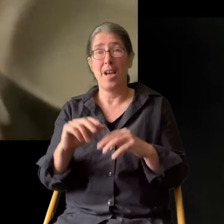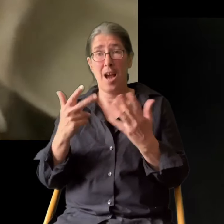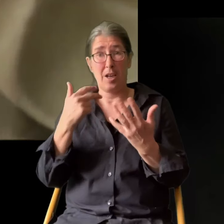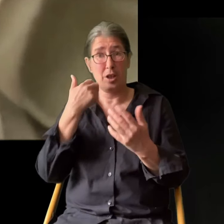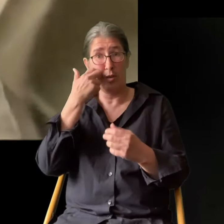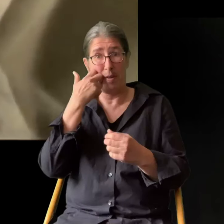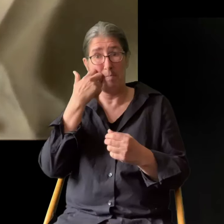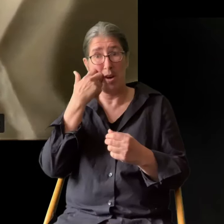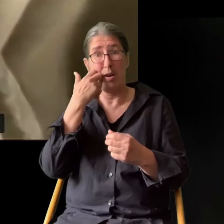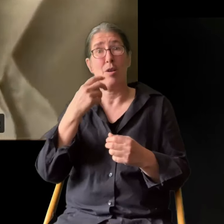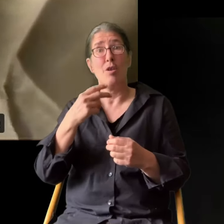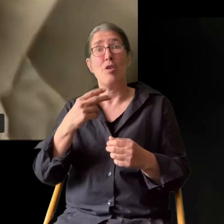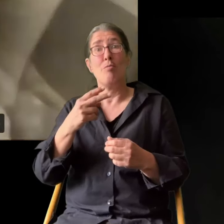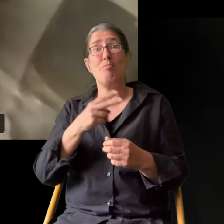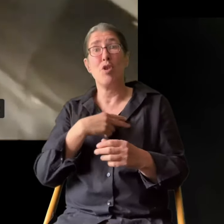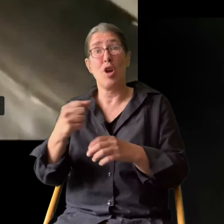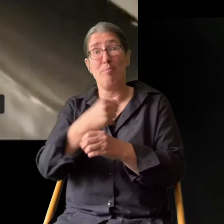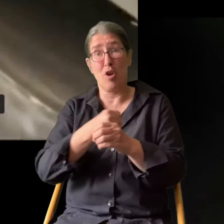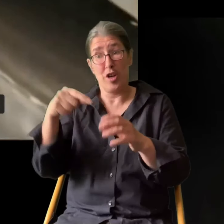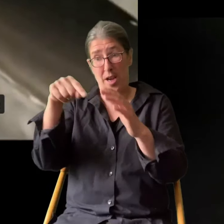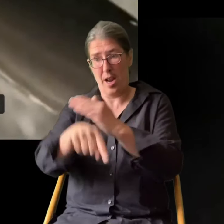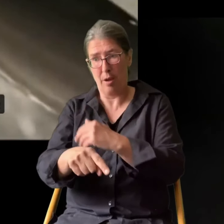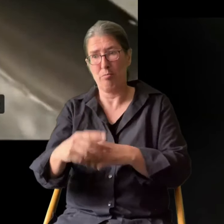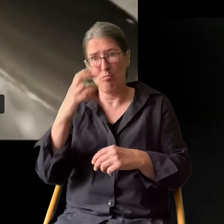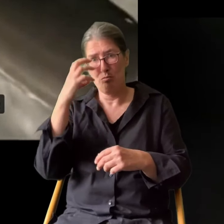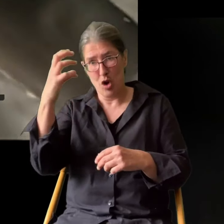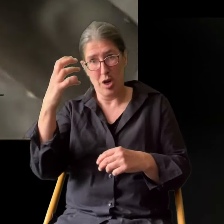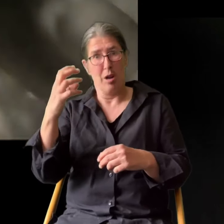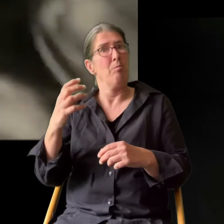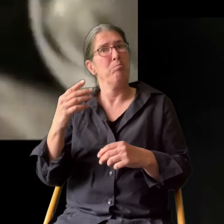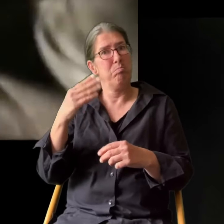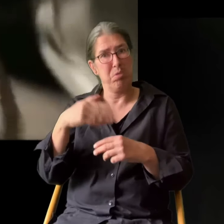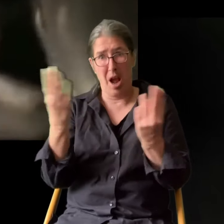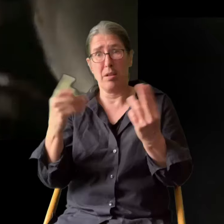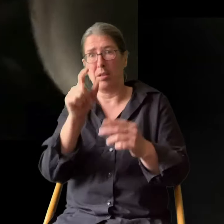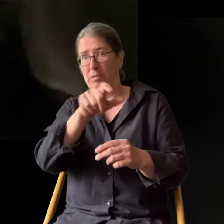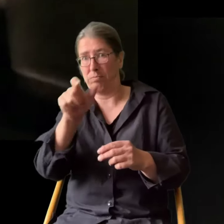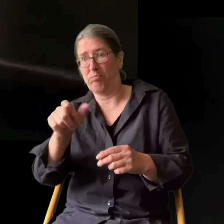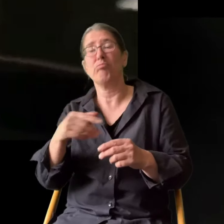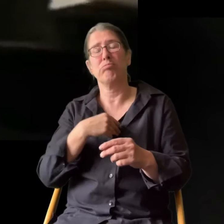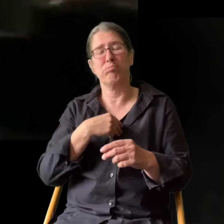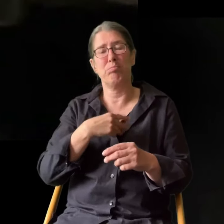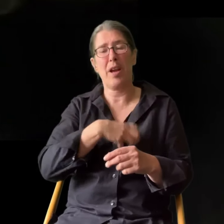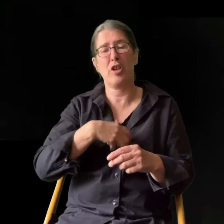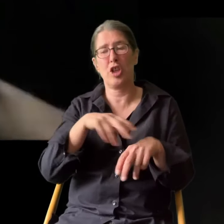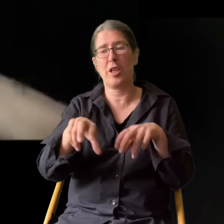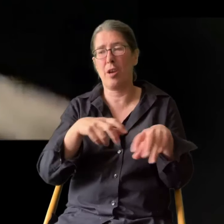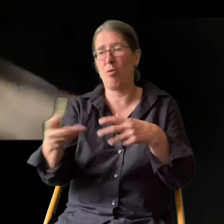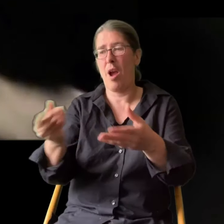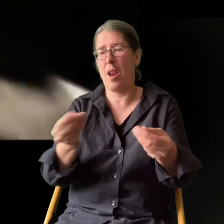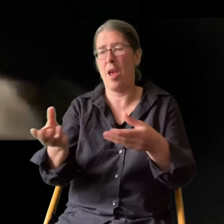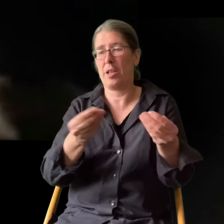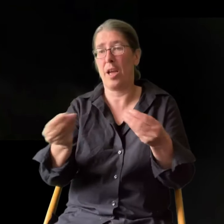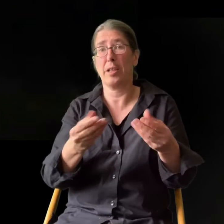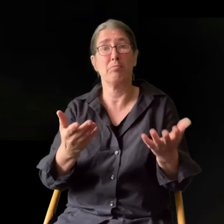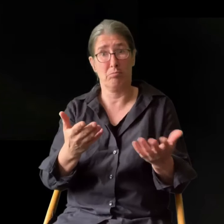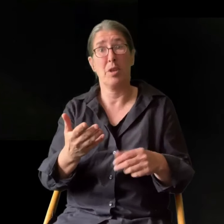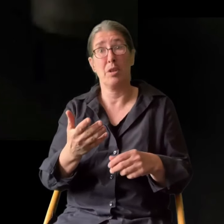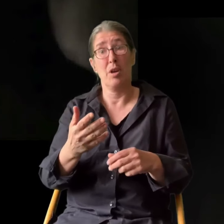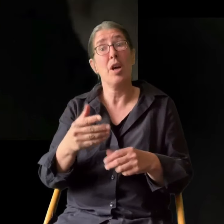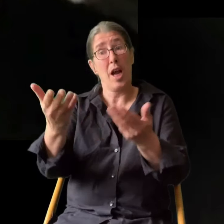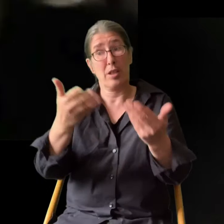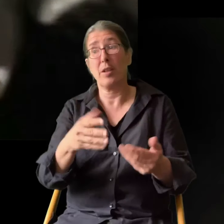8. November, Bürgerbräukeller. Die Münchner Prominenz trifft sich auf Einladung der bayerischen Regierung. Unter den Gästen auch zahlreiche Anhänger